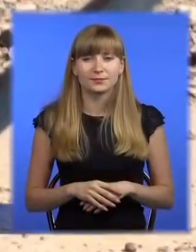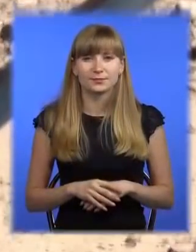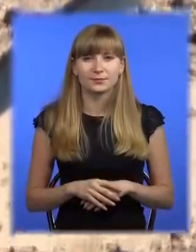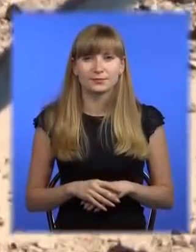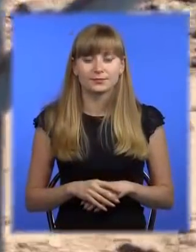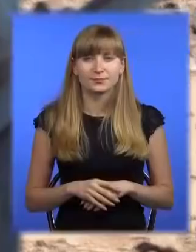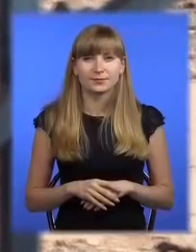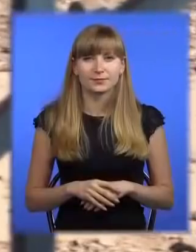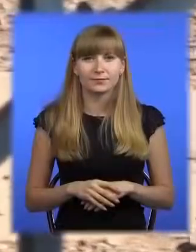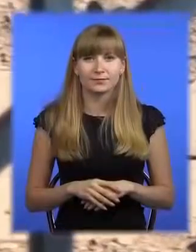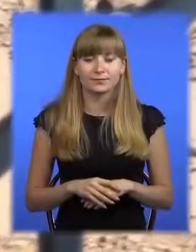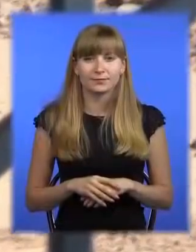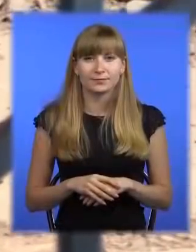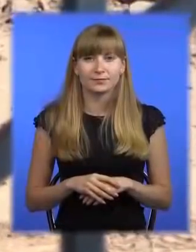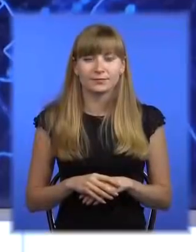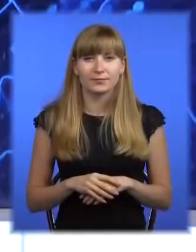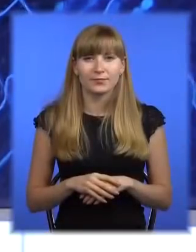Кваша, Перший міський.